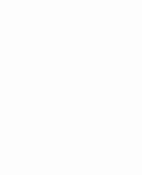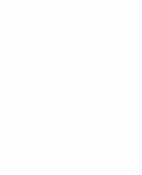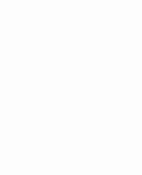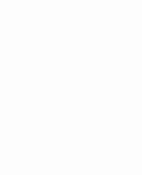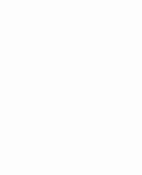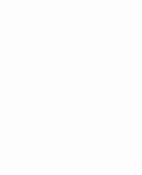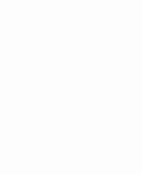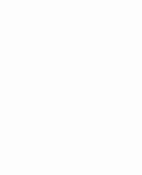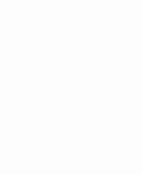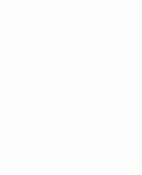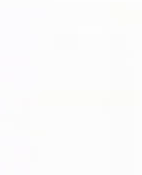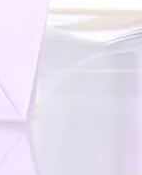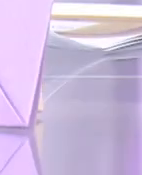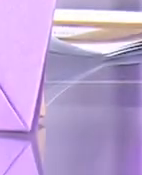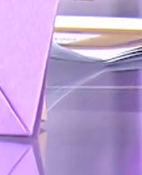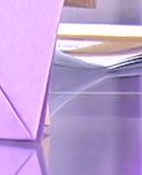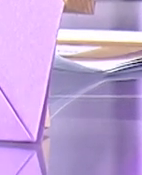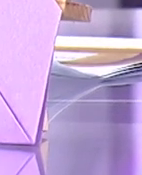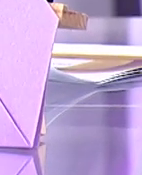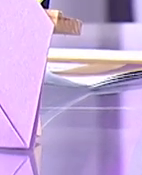TV KPM.